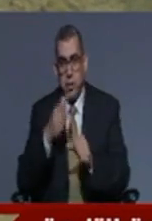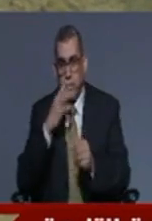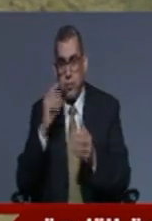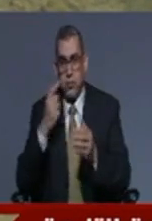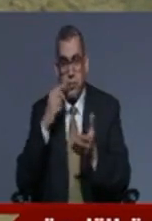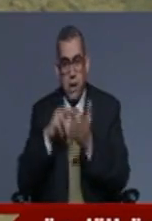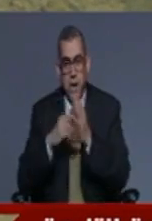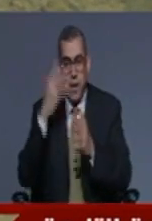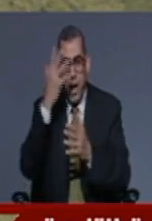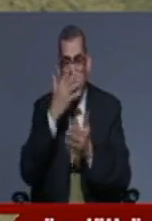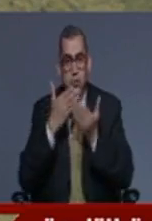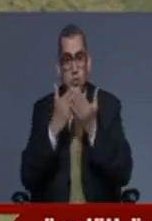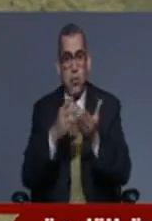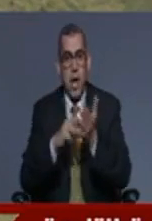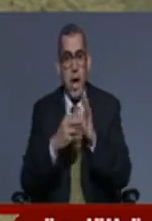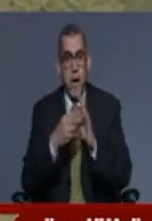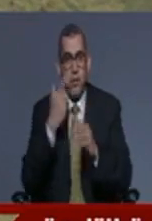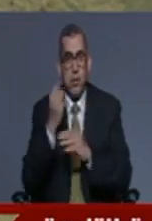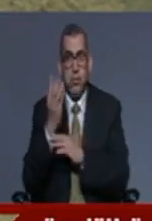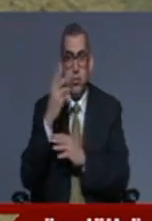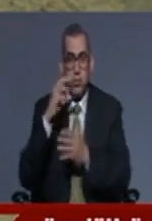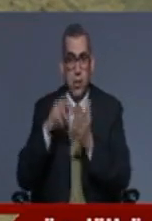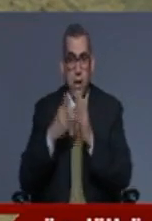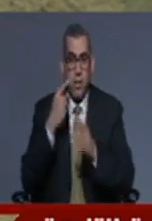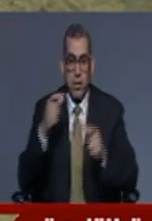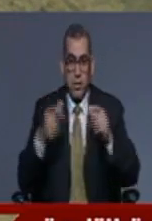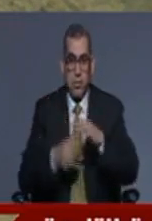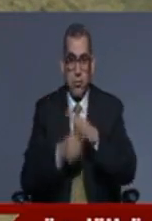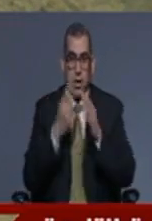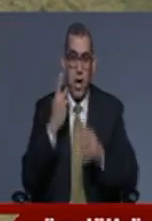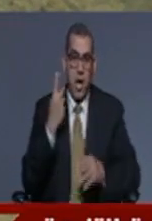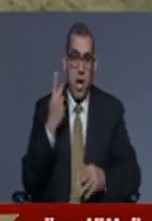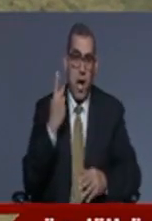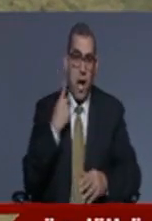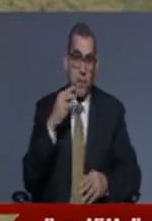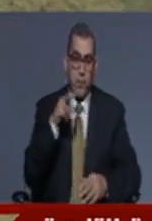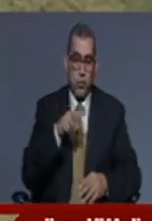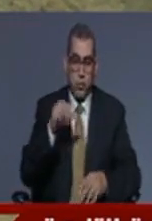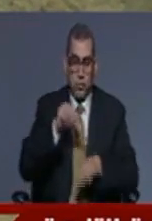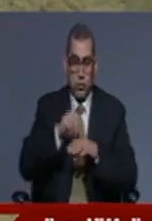أفريقية في القمة 28 في دبي بالإمارات.